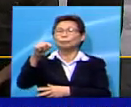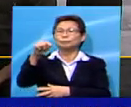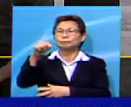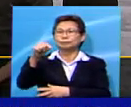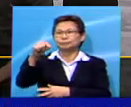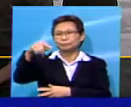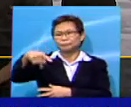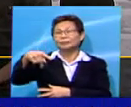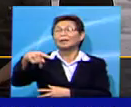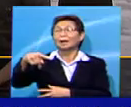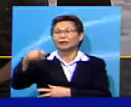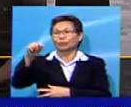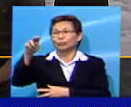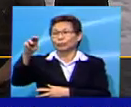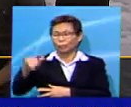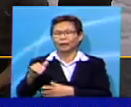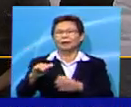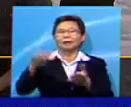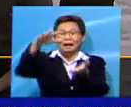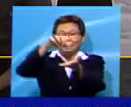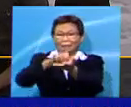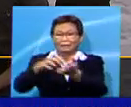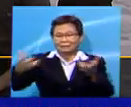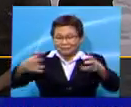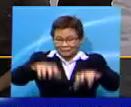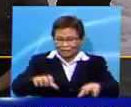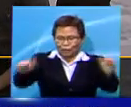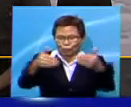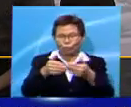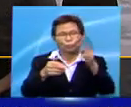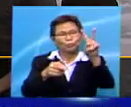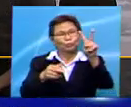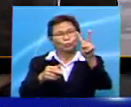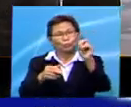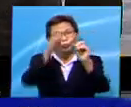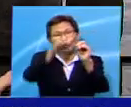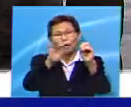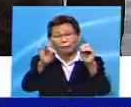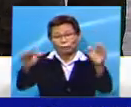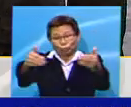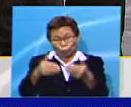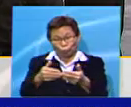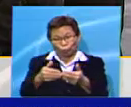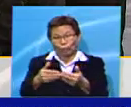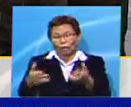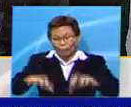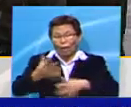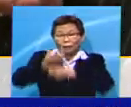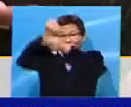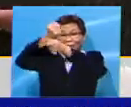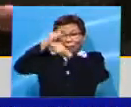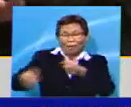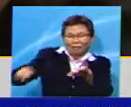www.platus.my. Selepas tender ditutup pada 20 Ogos ini, pembida yang berjaya boleh mendaftarkan nombor